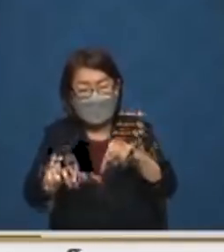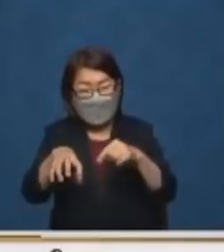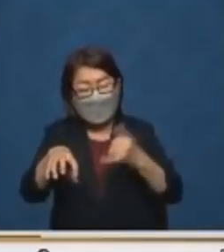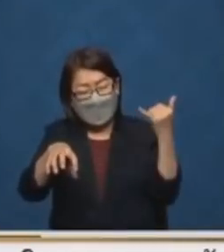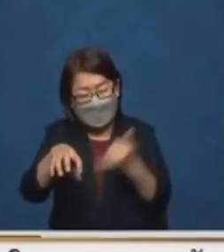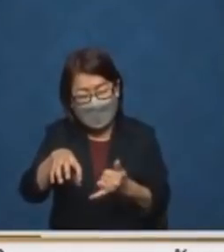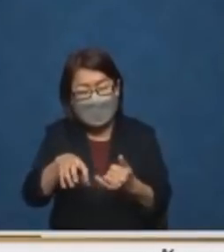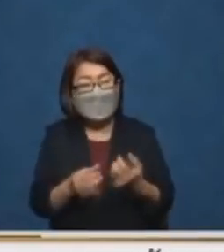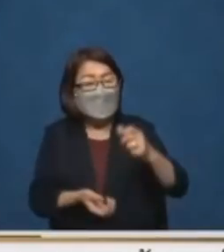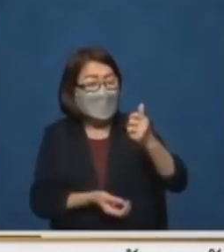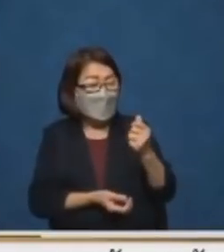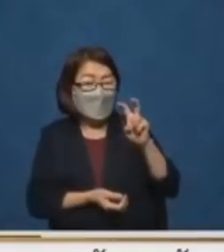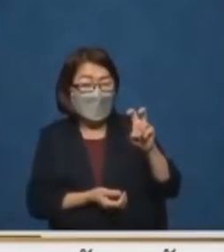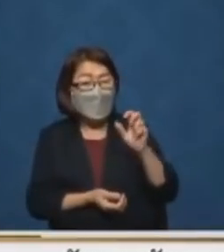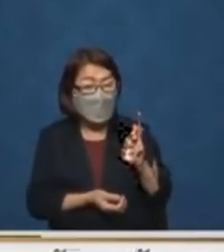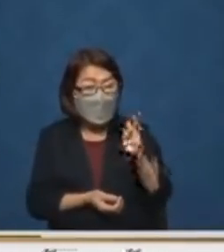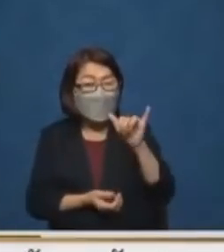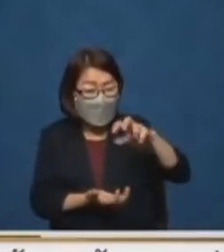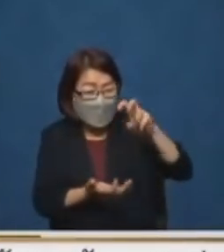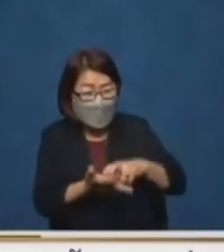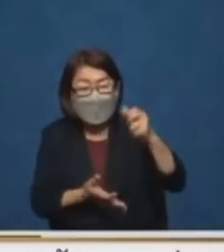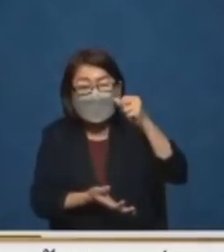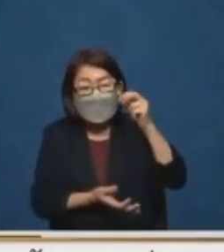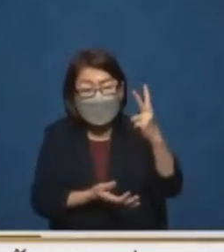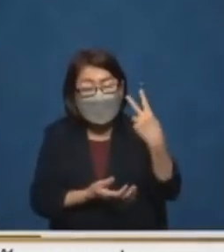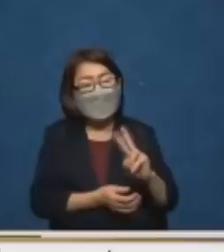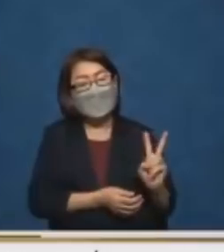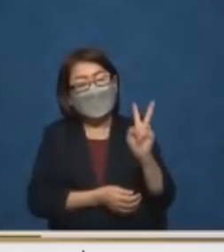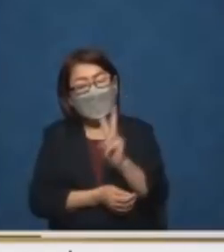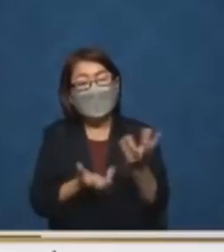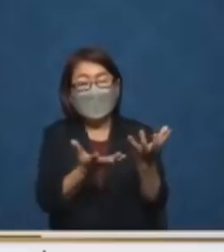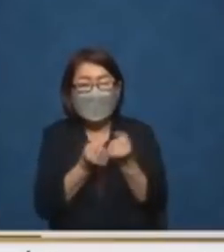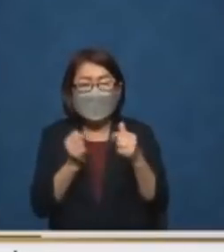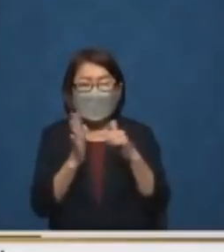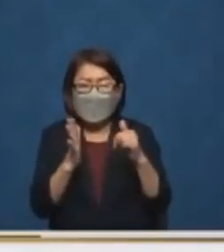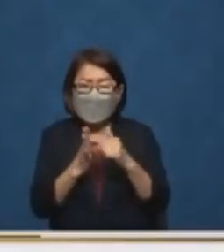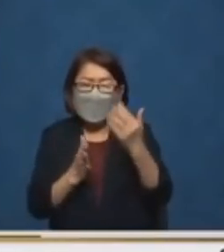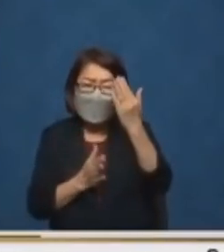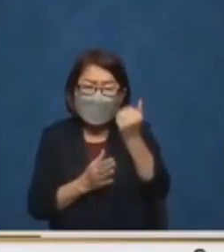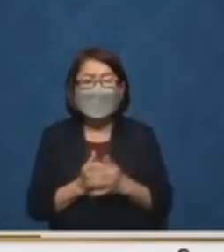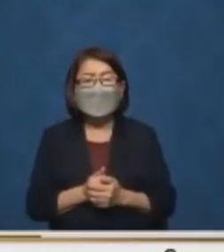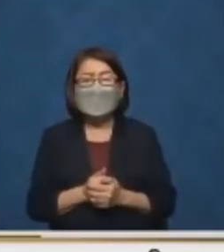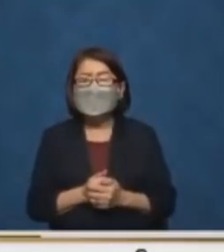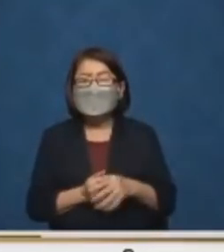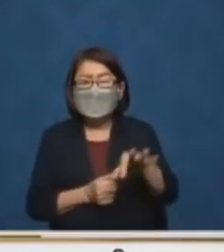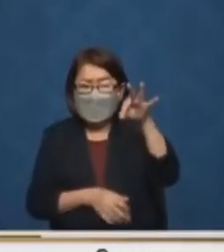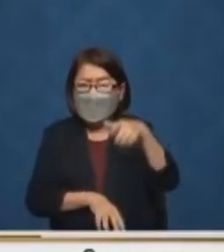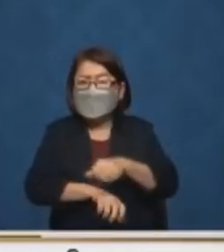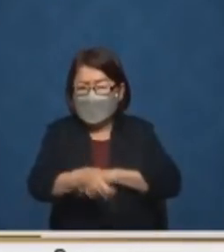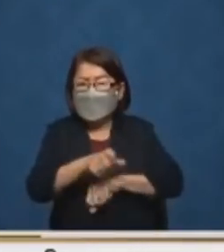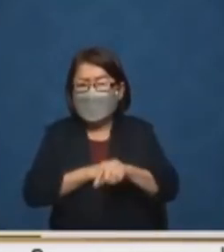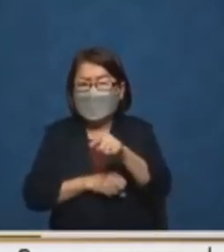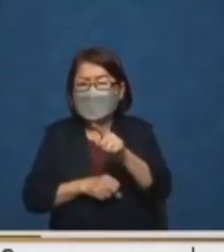วนลท่เกินประเด็นวาทำไมเลือกปริบัิต่อวัคซีนชันนิหน่อย่างนึงวัคซีนบางชันิดเนี่ย